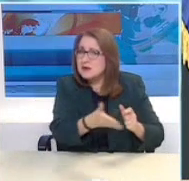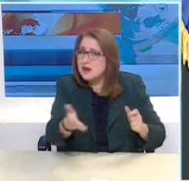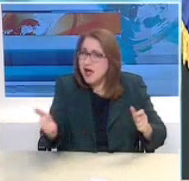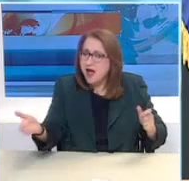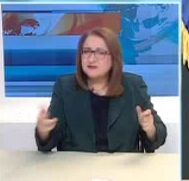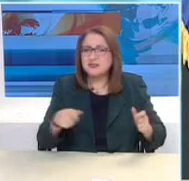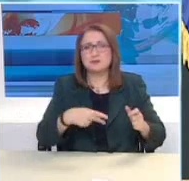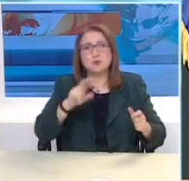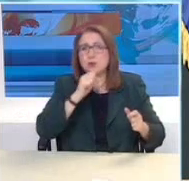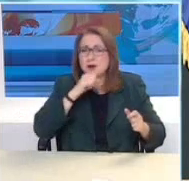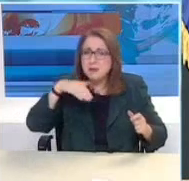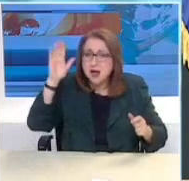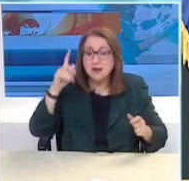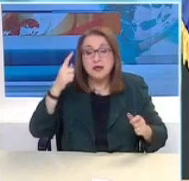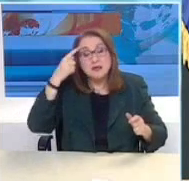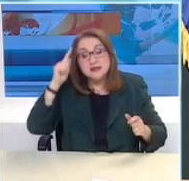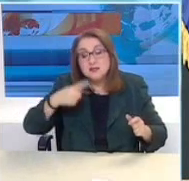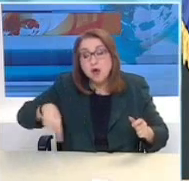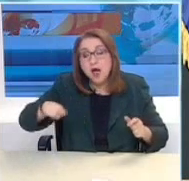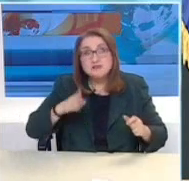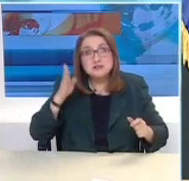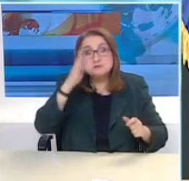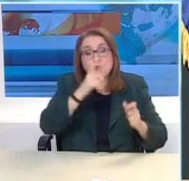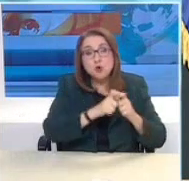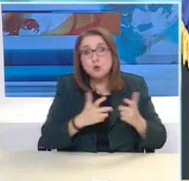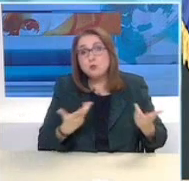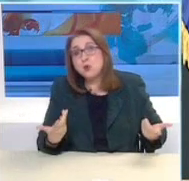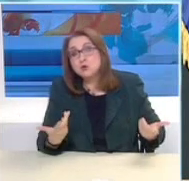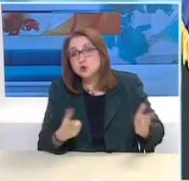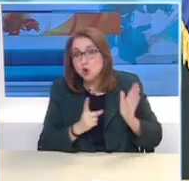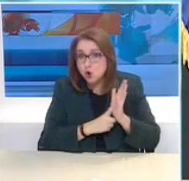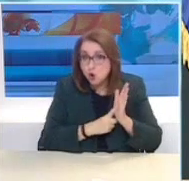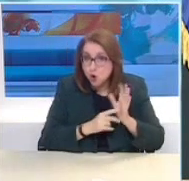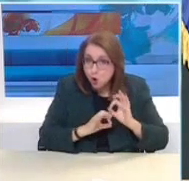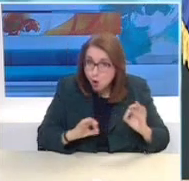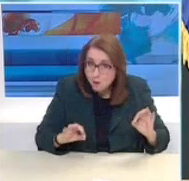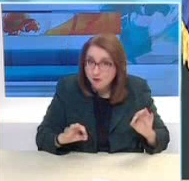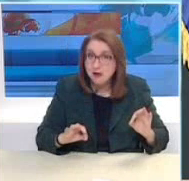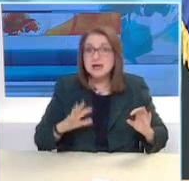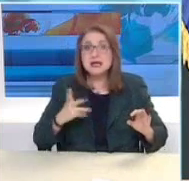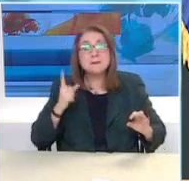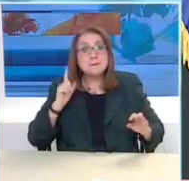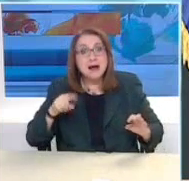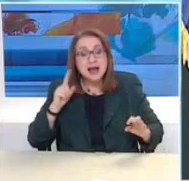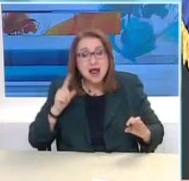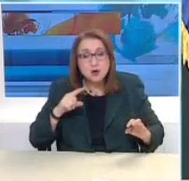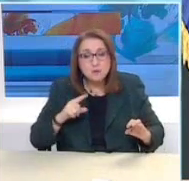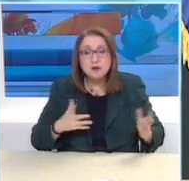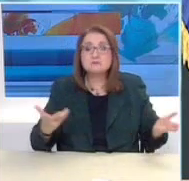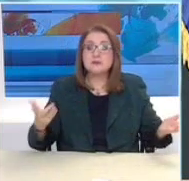Δεν ξέρω αν μετακινήθηκαν νόμιμα ή παράνομα, αλλά δεν θα ήθελα να χαλάσουμε επ' αφορμή των γιορτών τις ίδιες τις γιορτές